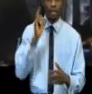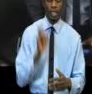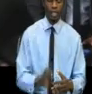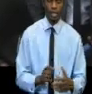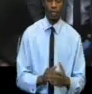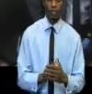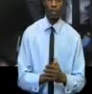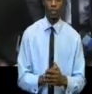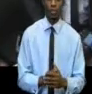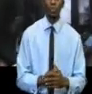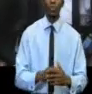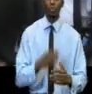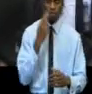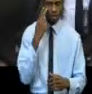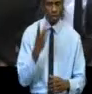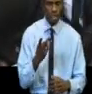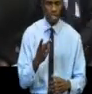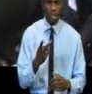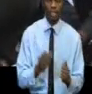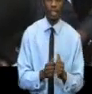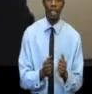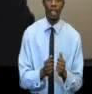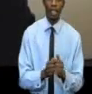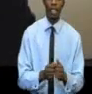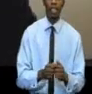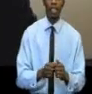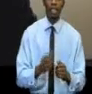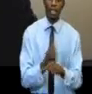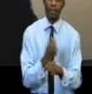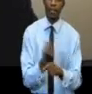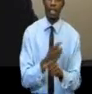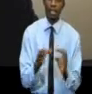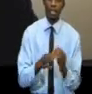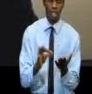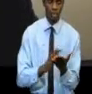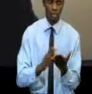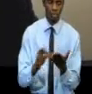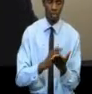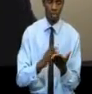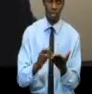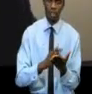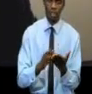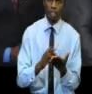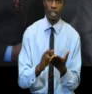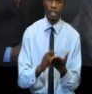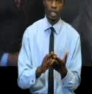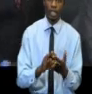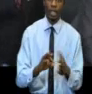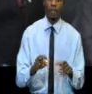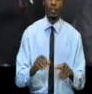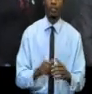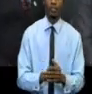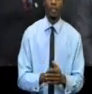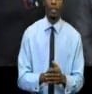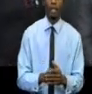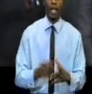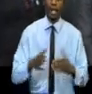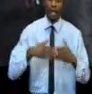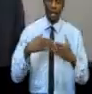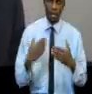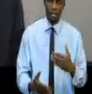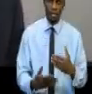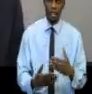manière ininterrompue. Il faut d'abord avoir un domicile en République démocratique. Une fois affilié à